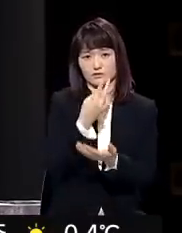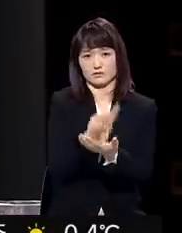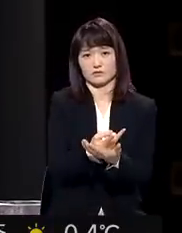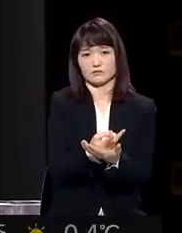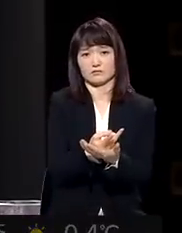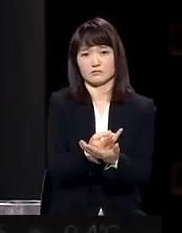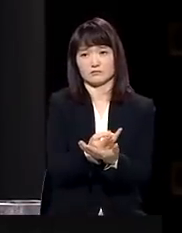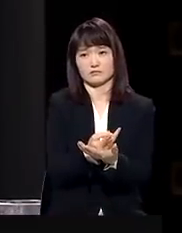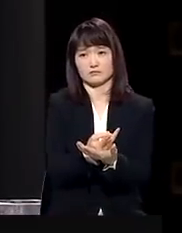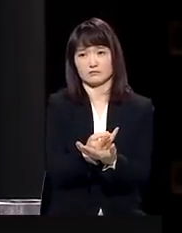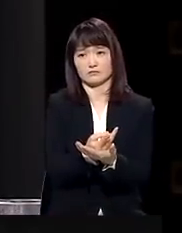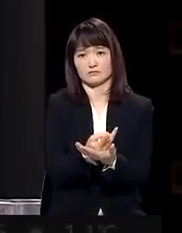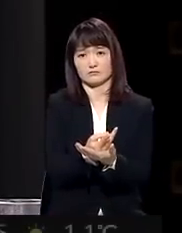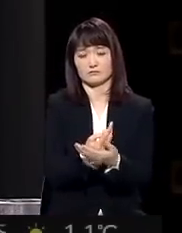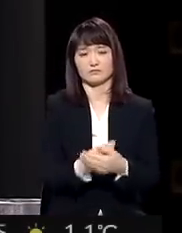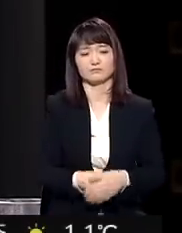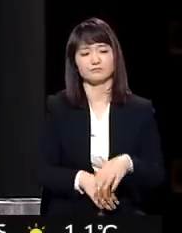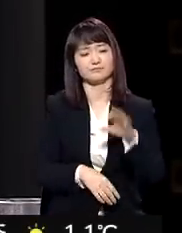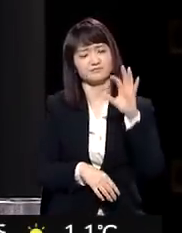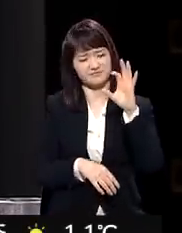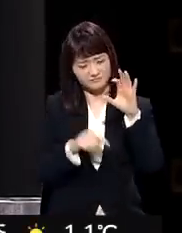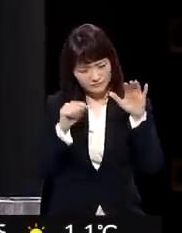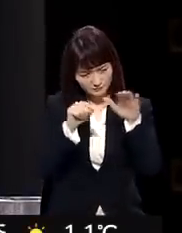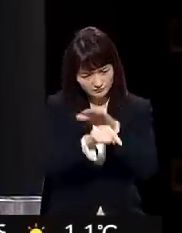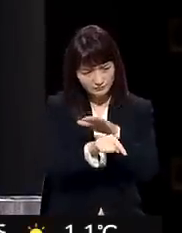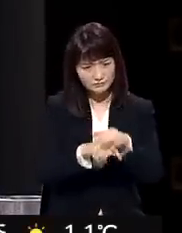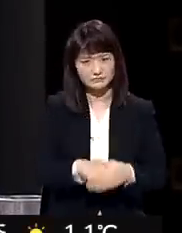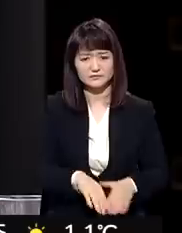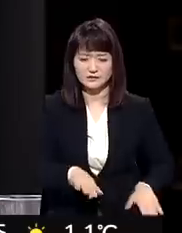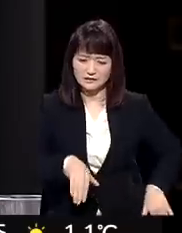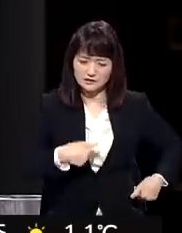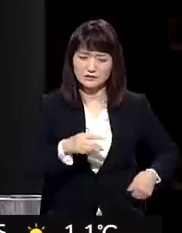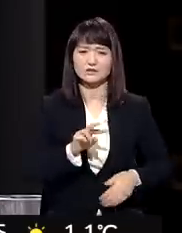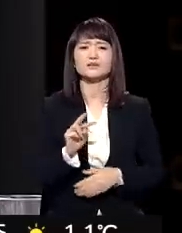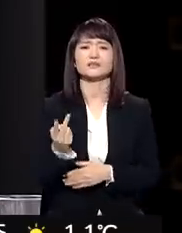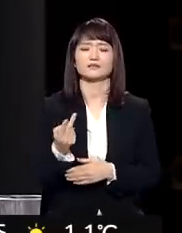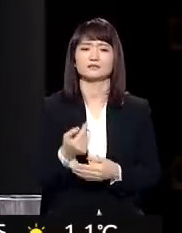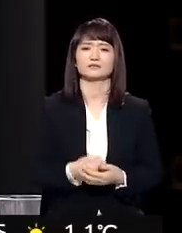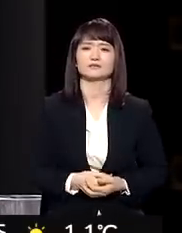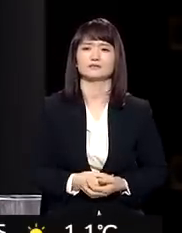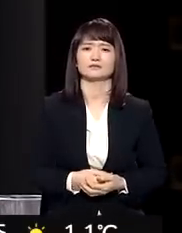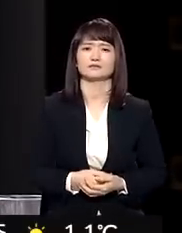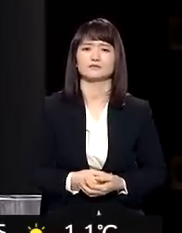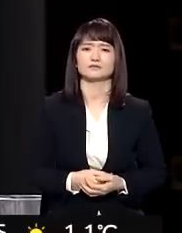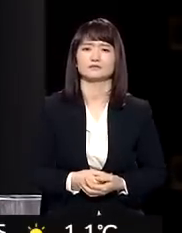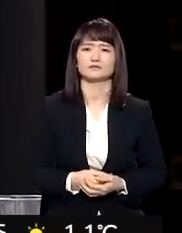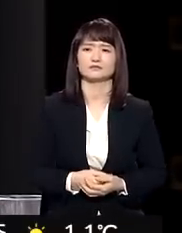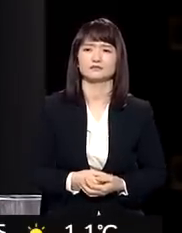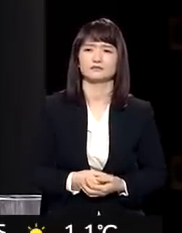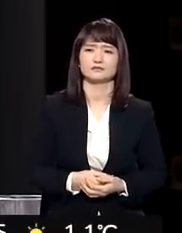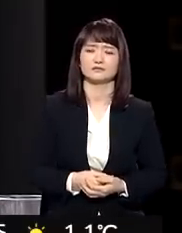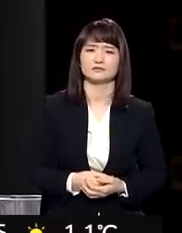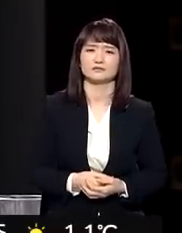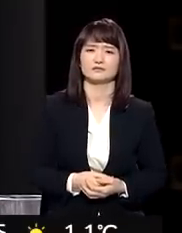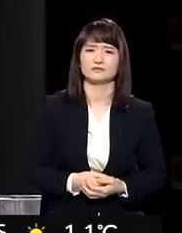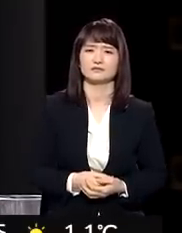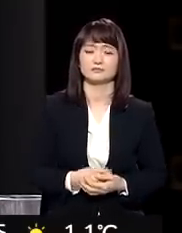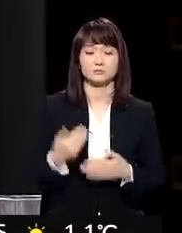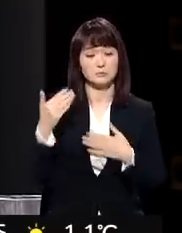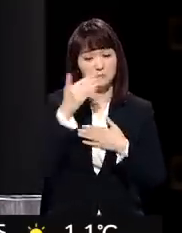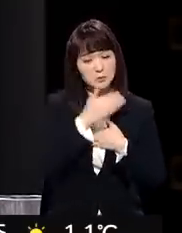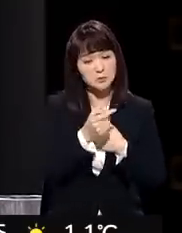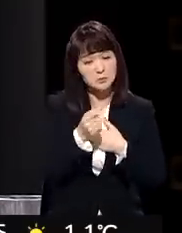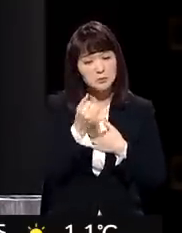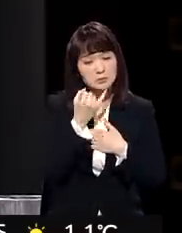세상에 화장실 기저귀도 갈아줘야 되죠 정말 조금 뭐 좋아져서